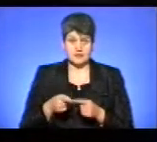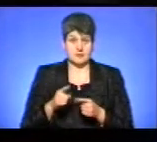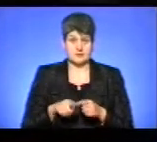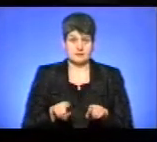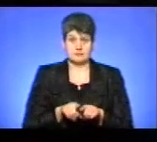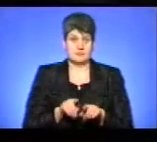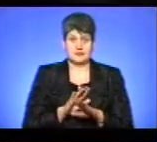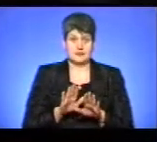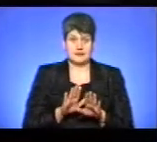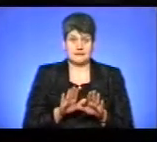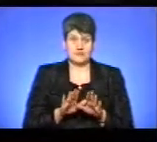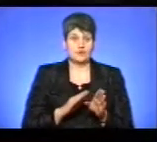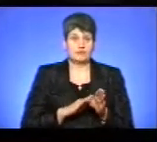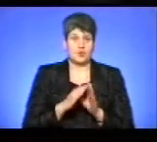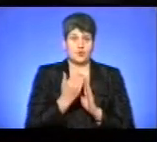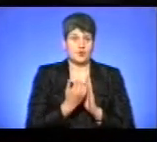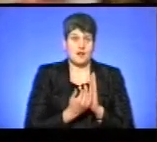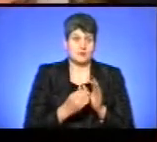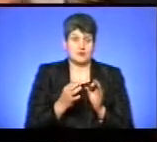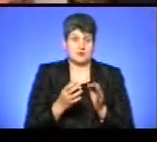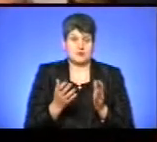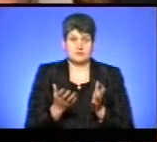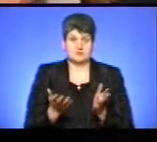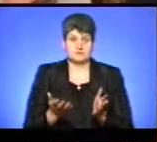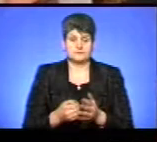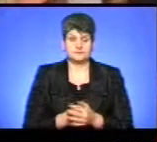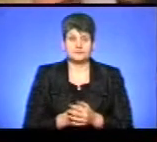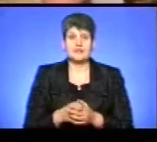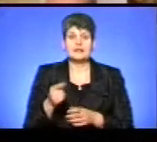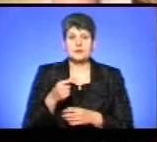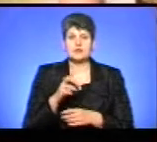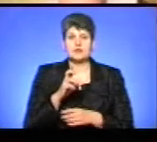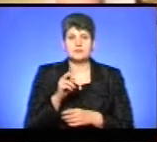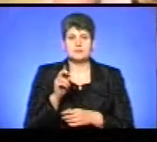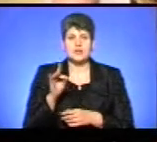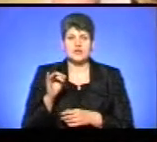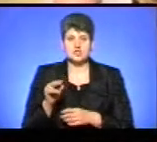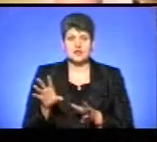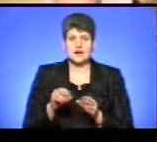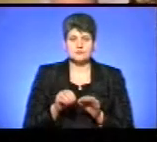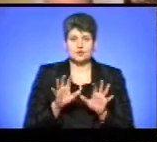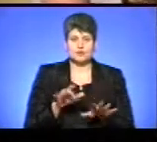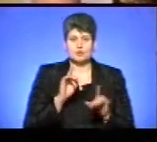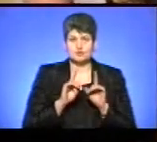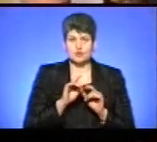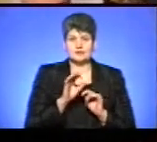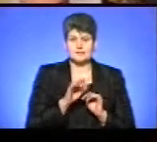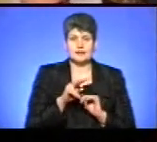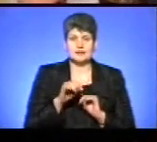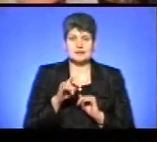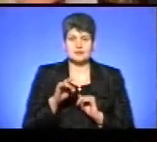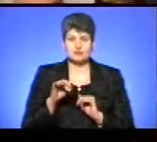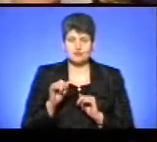схоже, тому що не дотримується регламенту ніякого. Тернополянин Богдан Брич разом із головою зборів Олександром